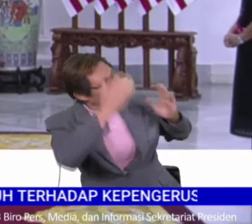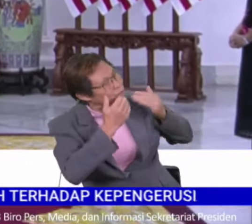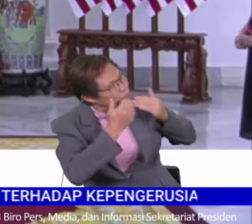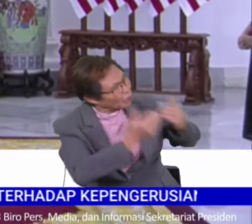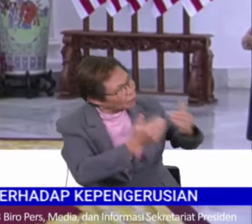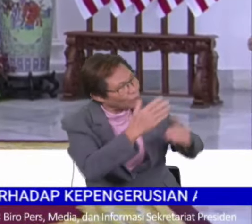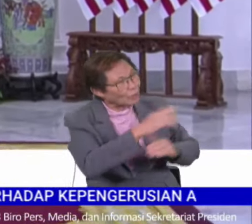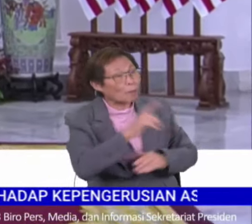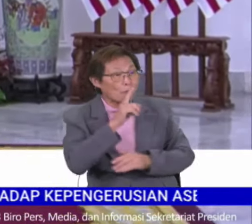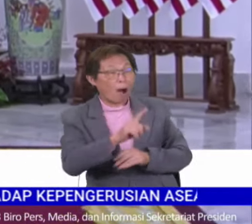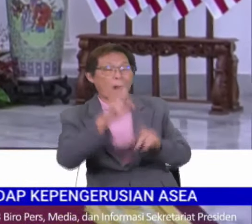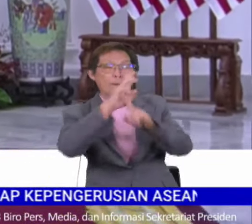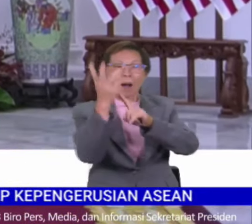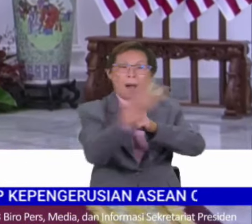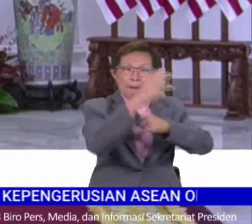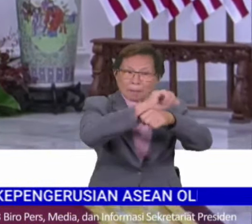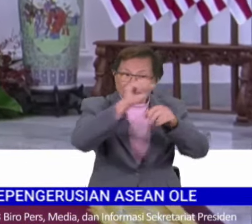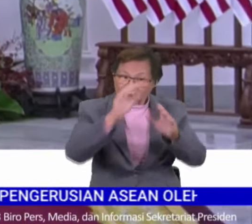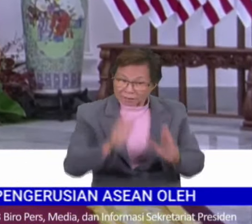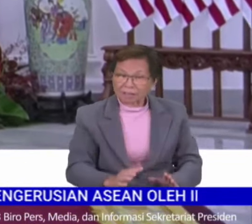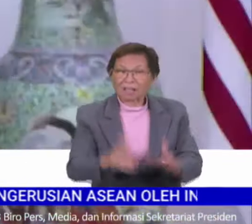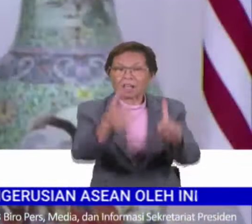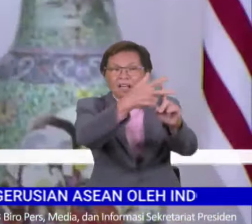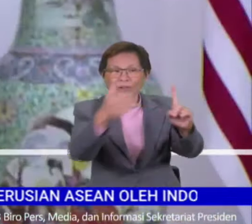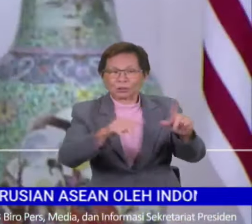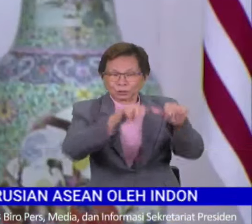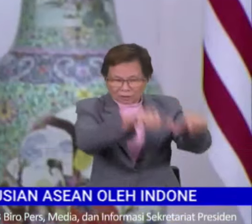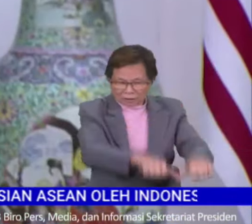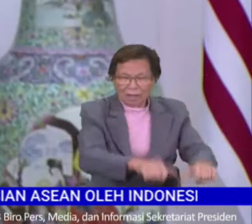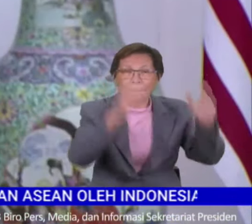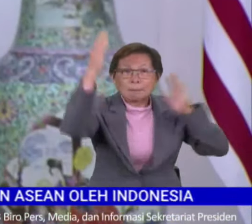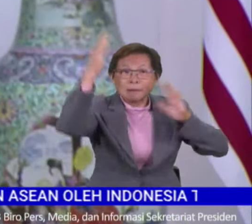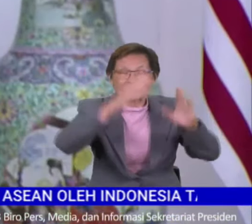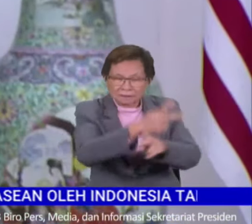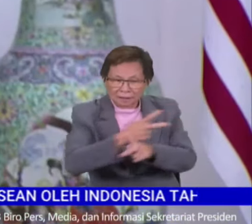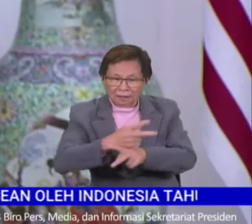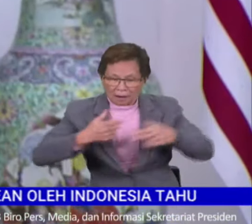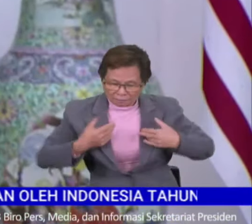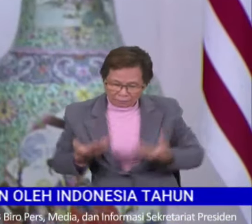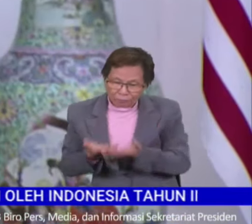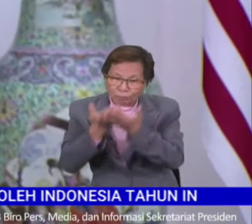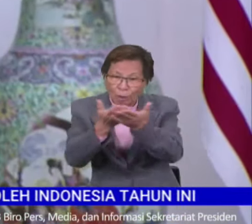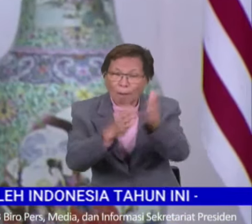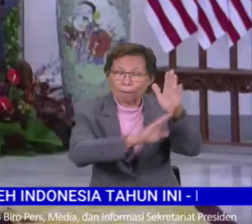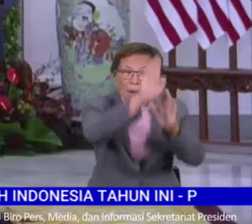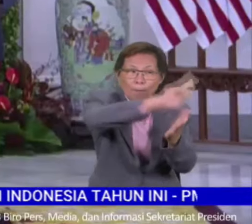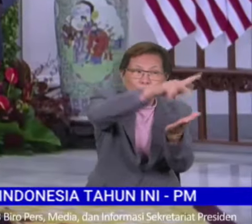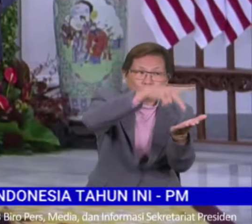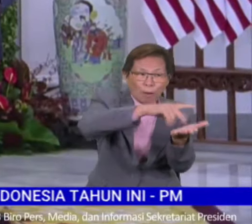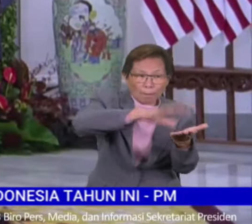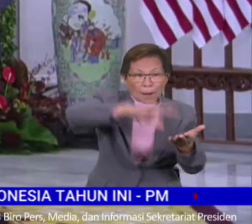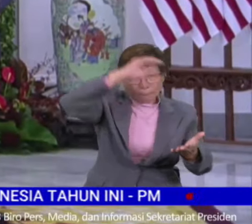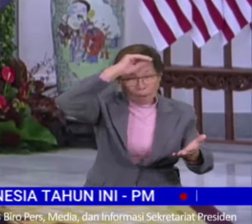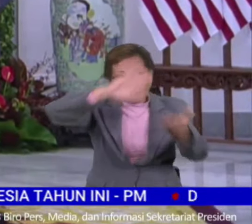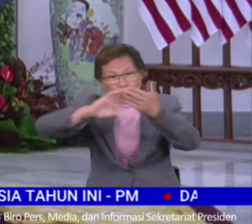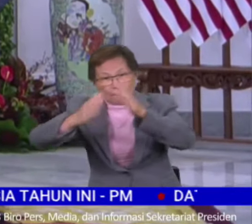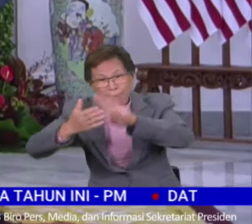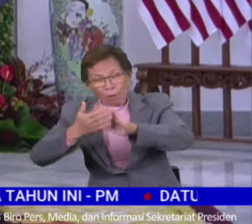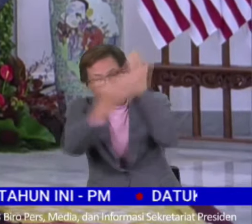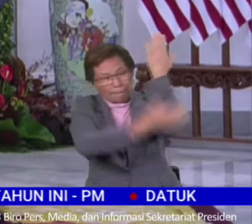dalam memastikan kebajikan pekerja migran Indonesia terpelihara. Turut diusulkan pembangunan pusat pembelajaran komuniti